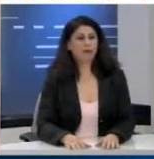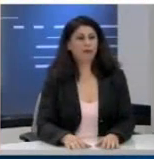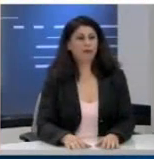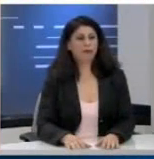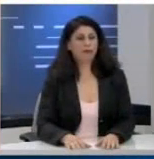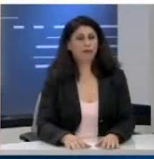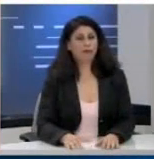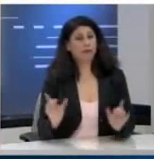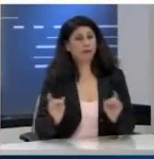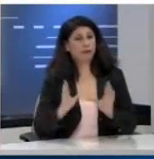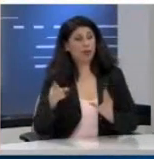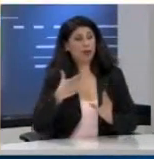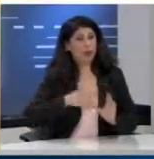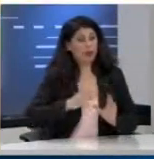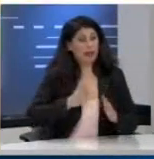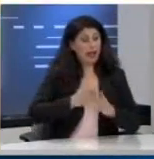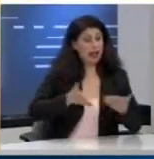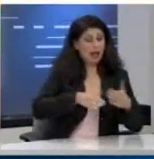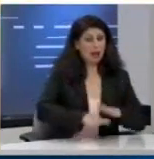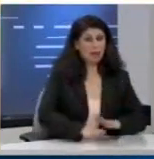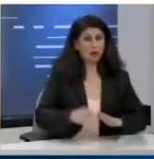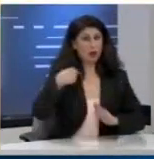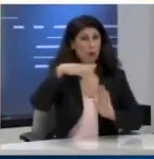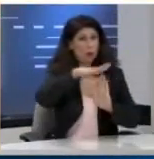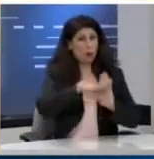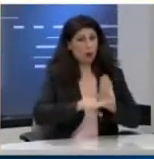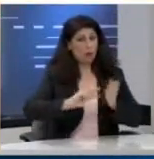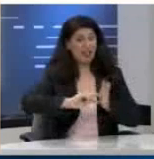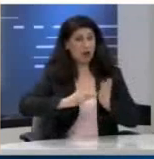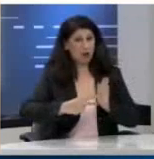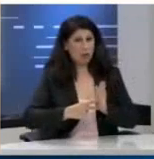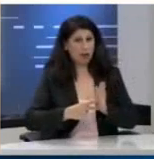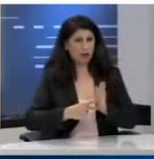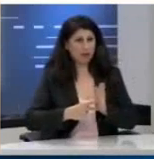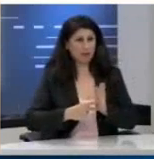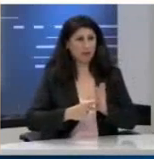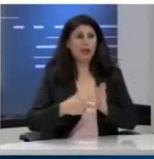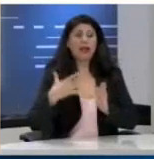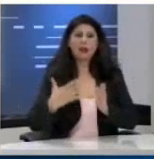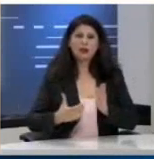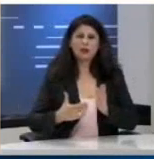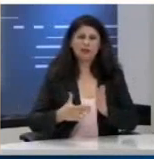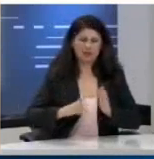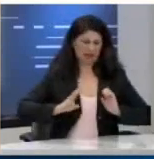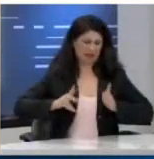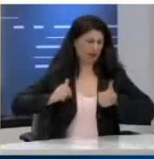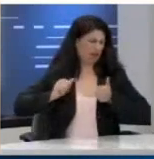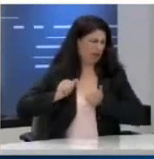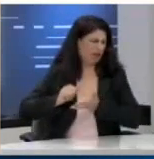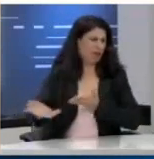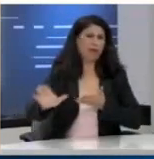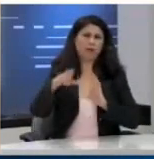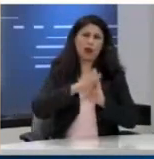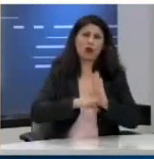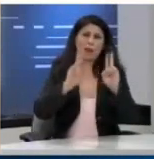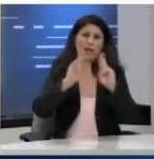εκτός από το ότι θέλετε να κρύψετε ότι το πρόγραμμά σας για την οικονομία είναι το αποκριστικό πρόγραμμα του Διεθνούς Νομισματικού